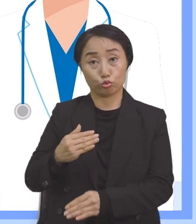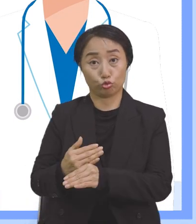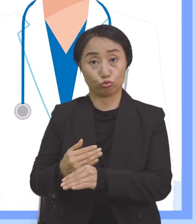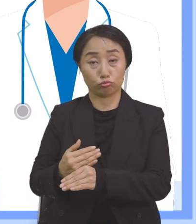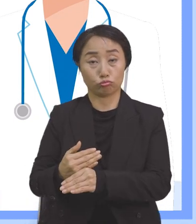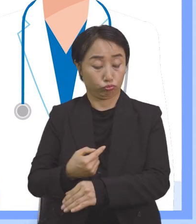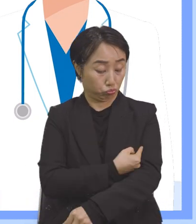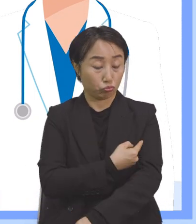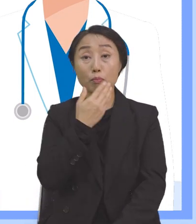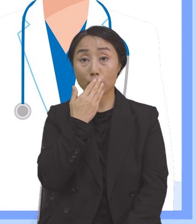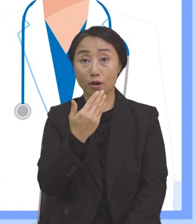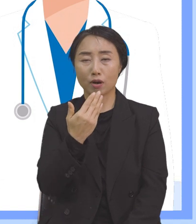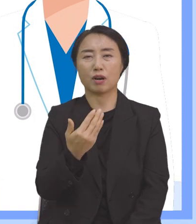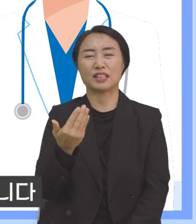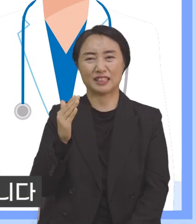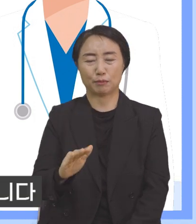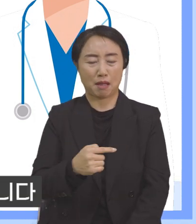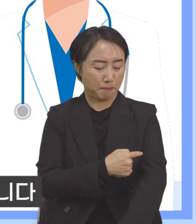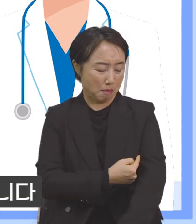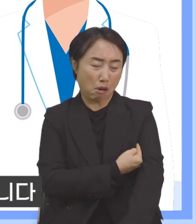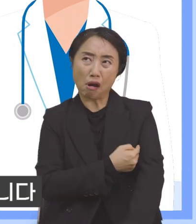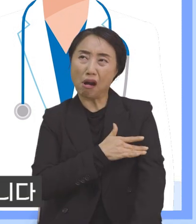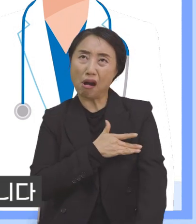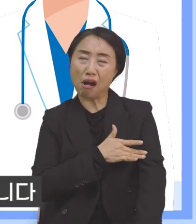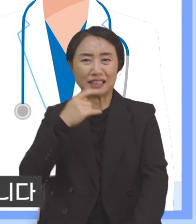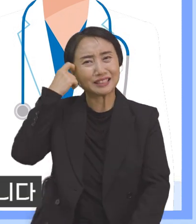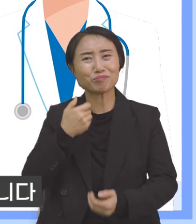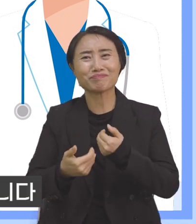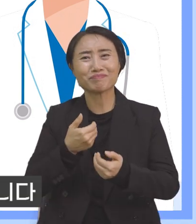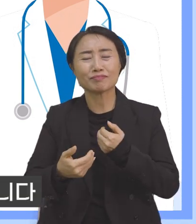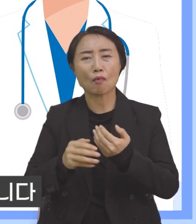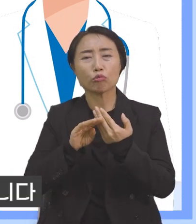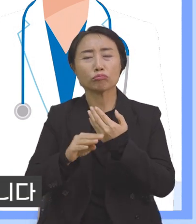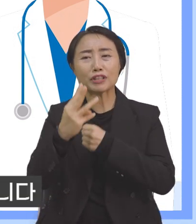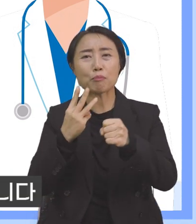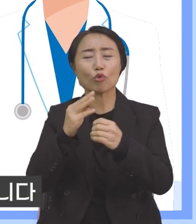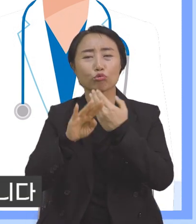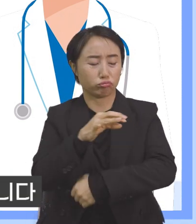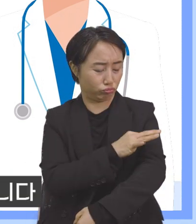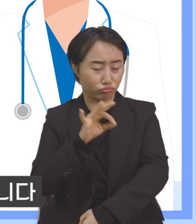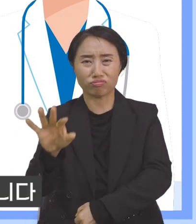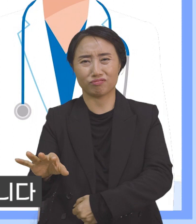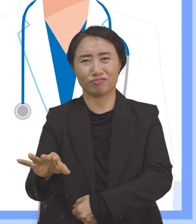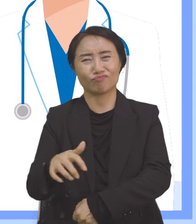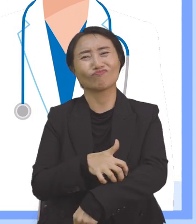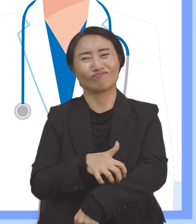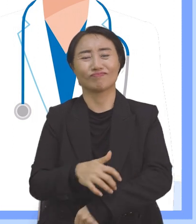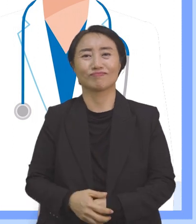수유부도 사용할 수 있다는 장점이 있지만 피부를 통해 느껴지고 추후에 제거가 필요하다는 단점이